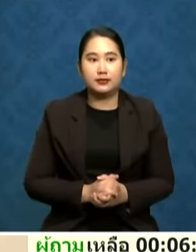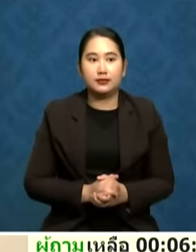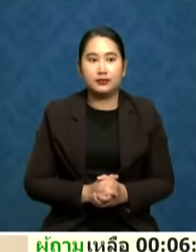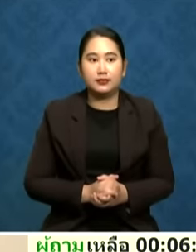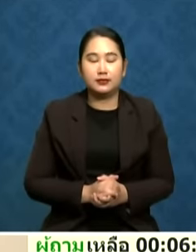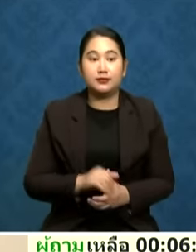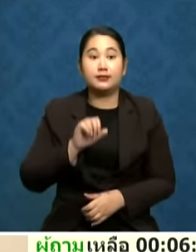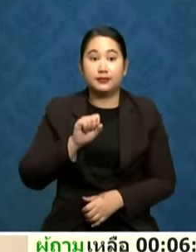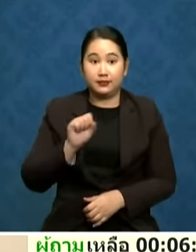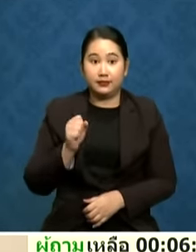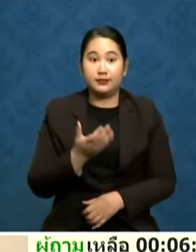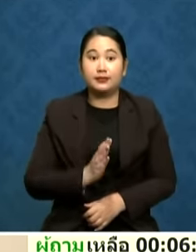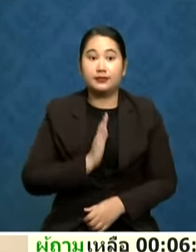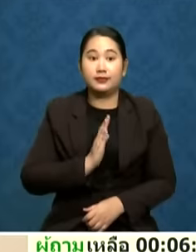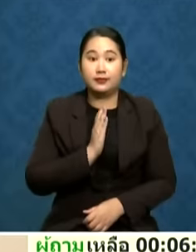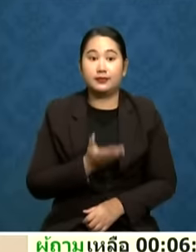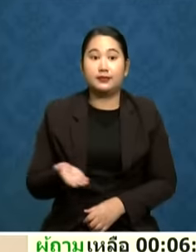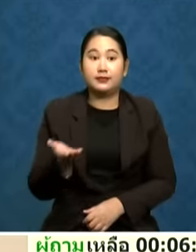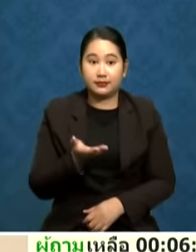ท่สมัสชิกผู้สองเขียด